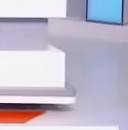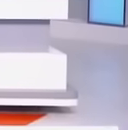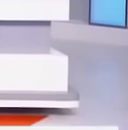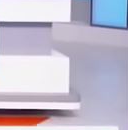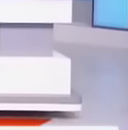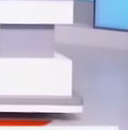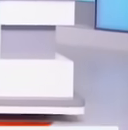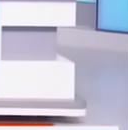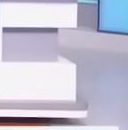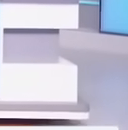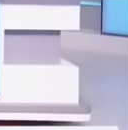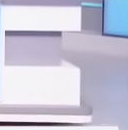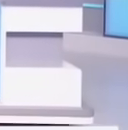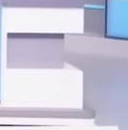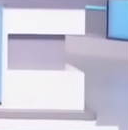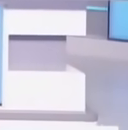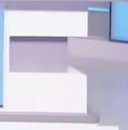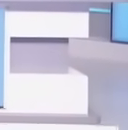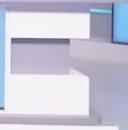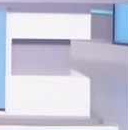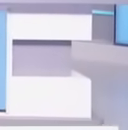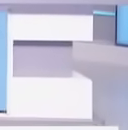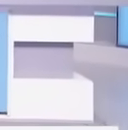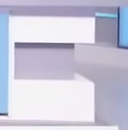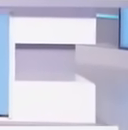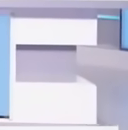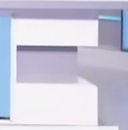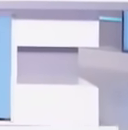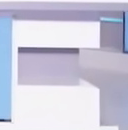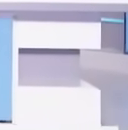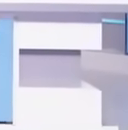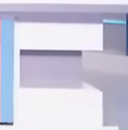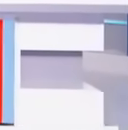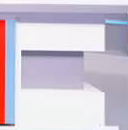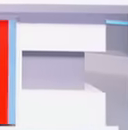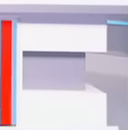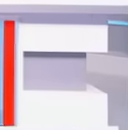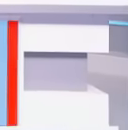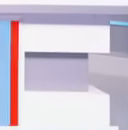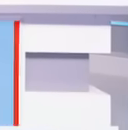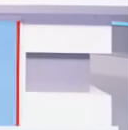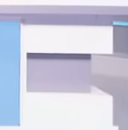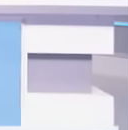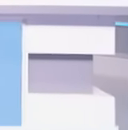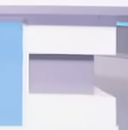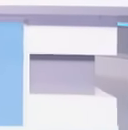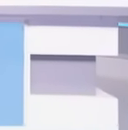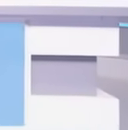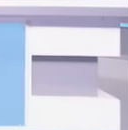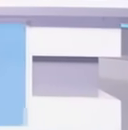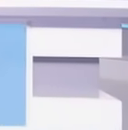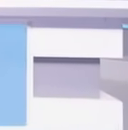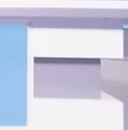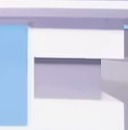Източна Румелия през 1885 година българският народ и тогавашните му управници застават заедно